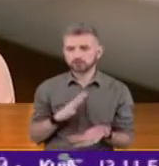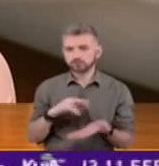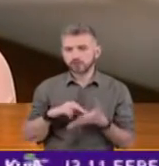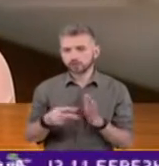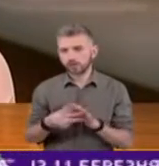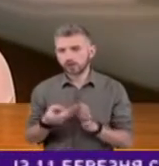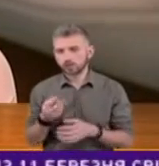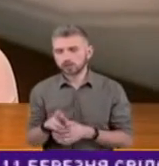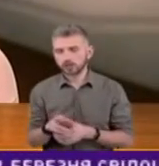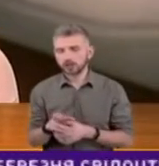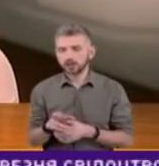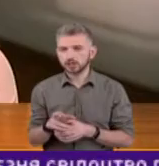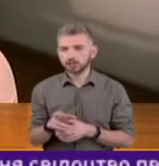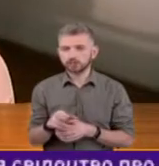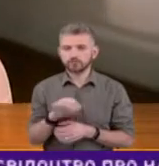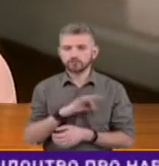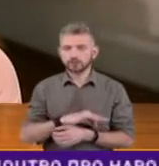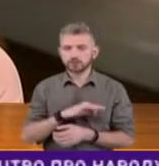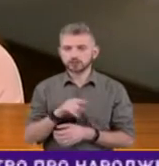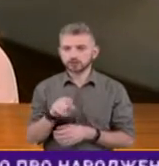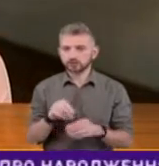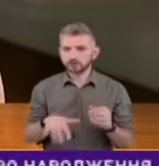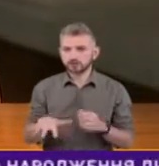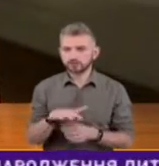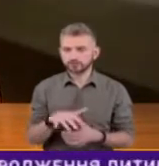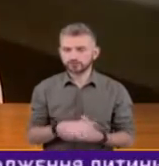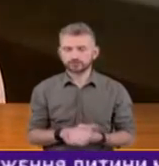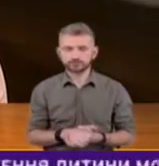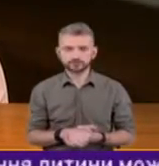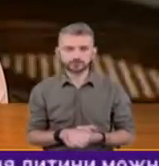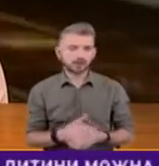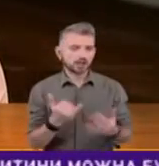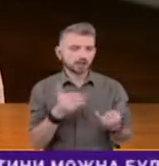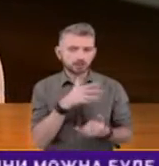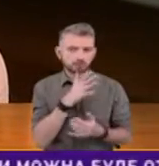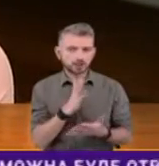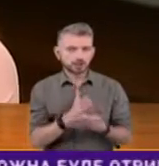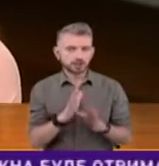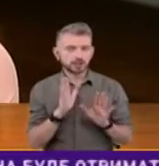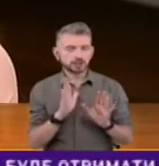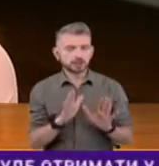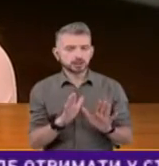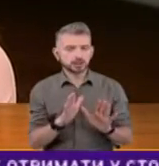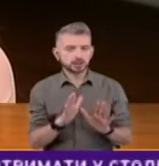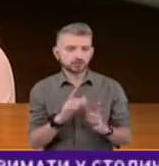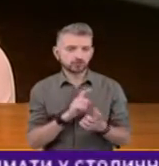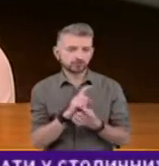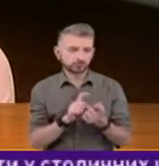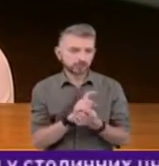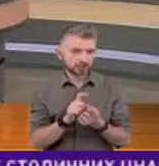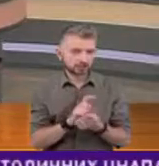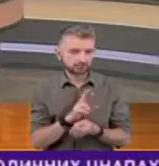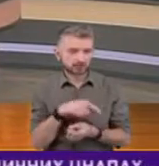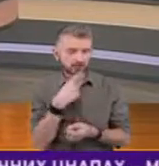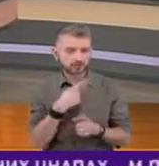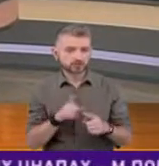планувалося, можливо, розпоряджатися цією невеличкою частиною Горбачихи? Ну, на даний момент є тільки чутки, як то кажуть, да,